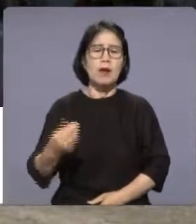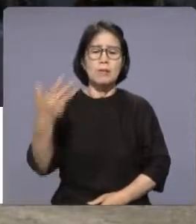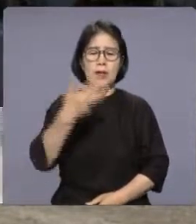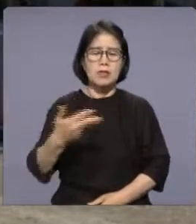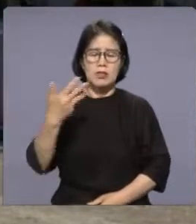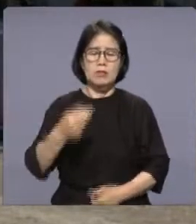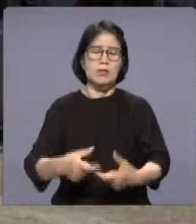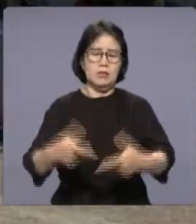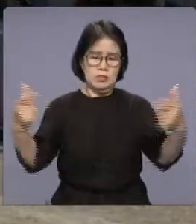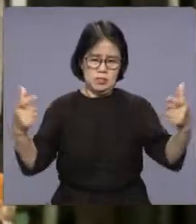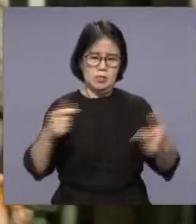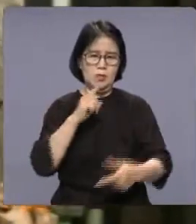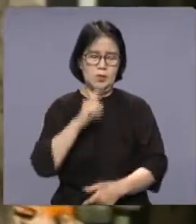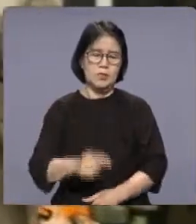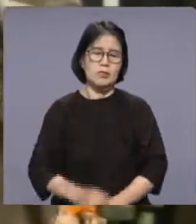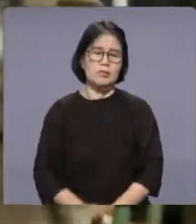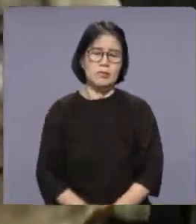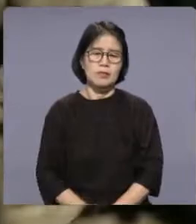증산하기로 했습니다.